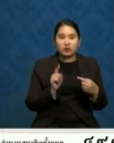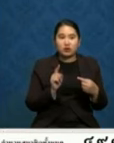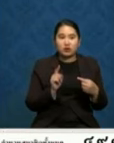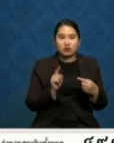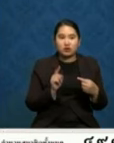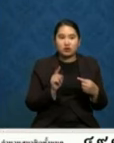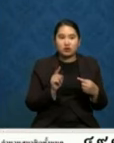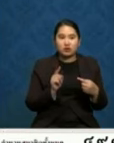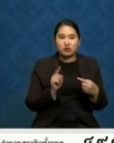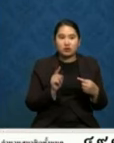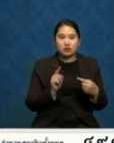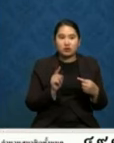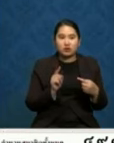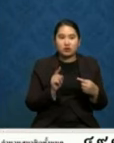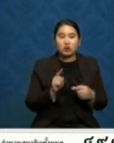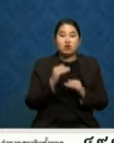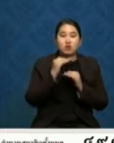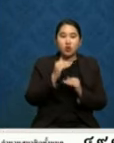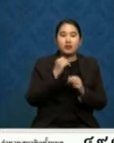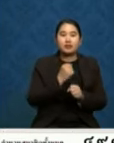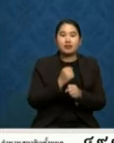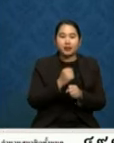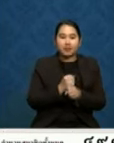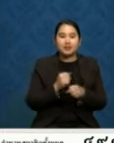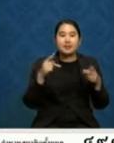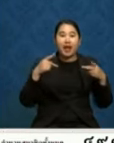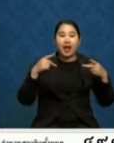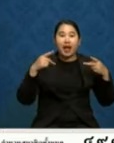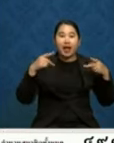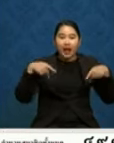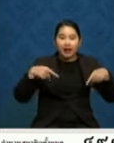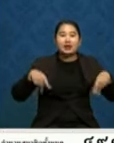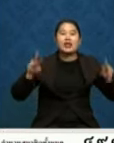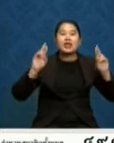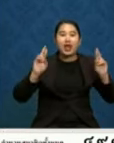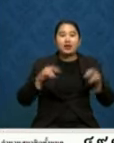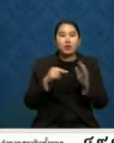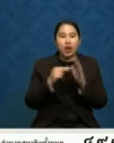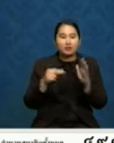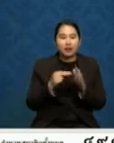กรอบความเป็นพนักงานราชการซึ่งต้องมีการ